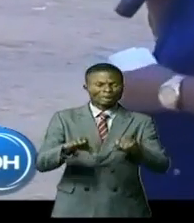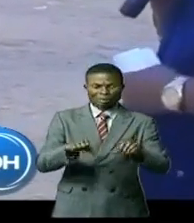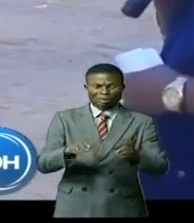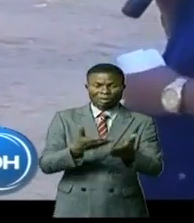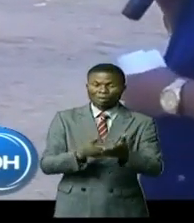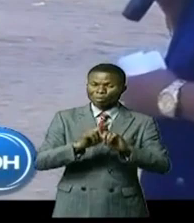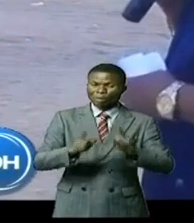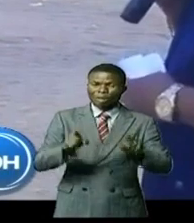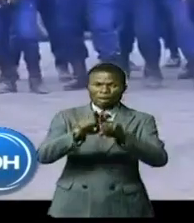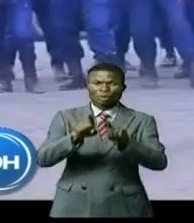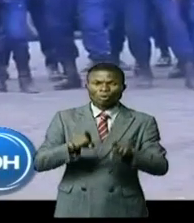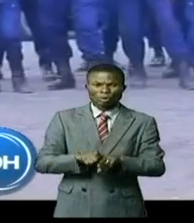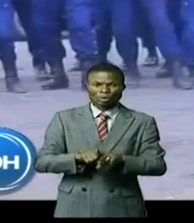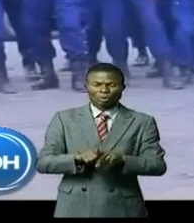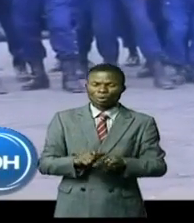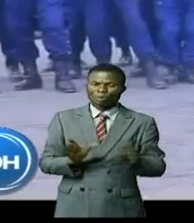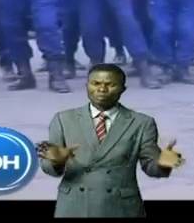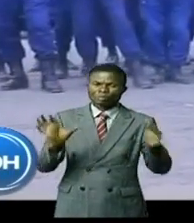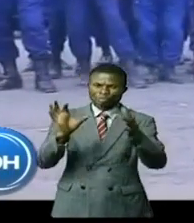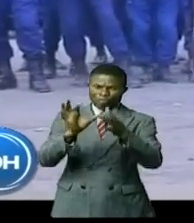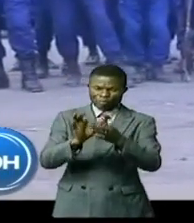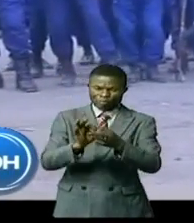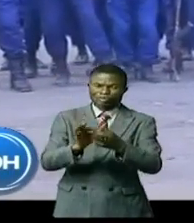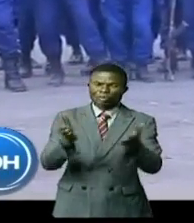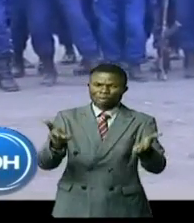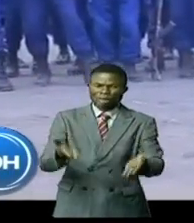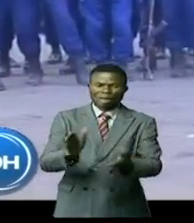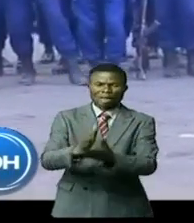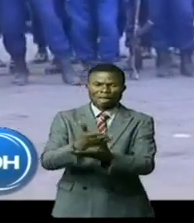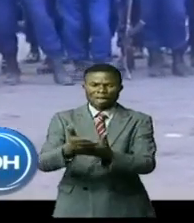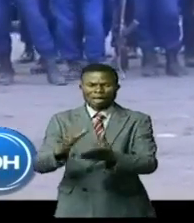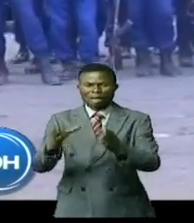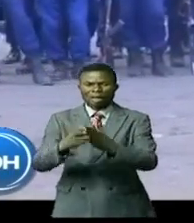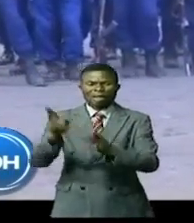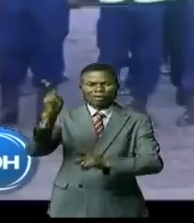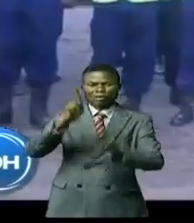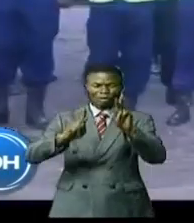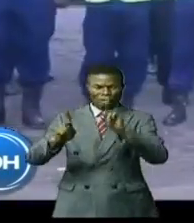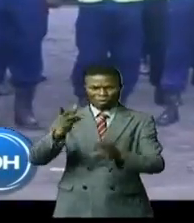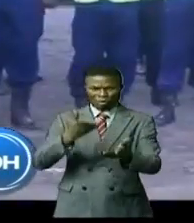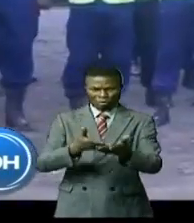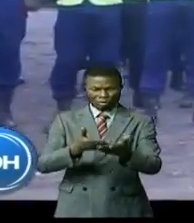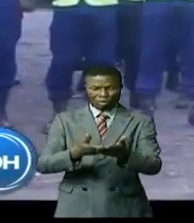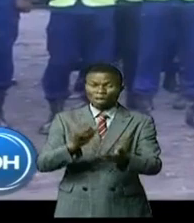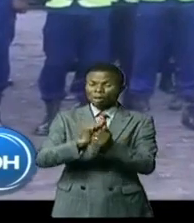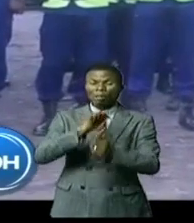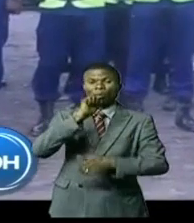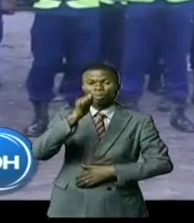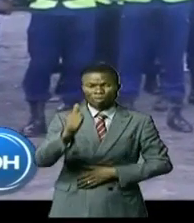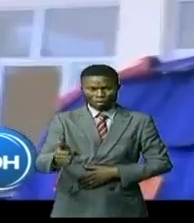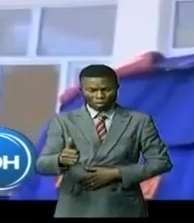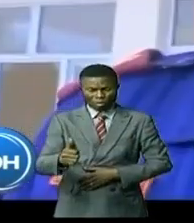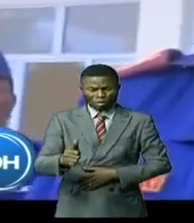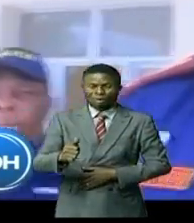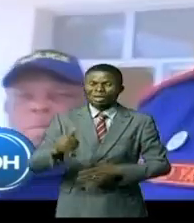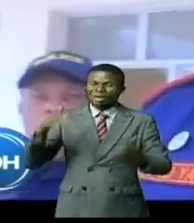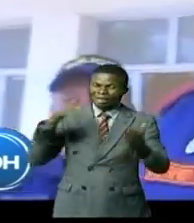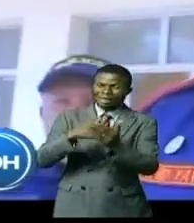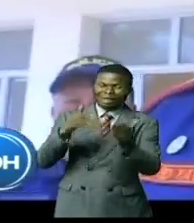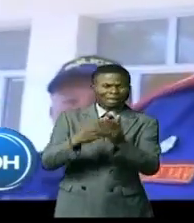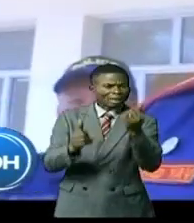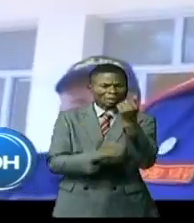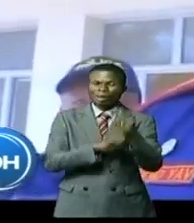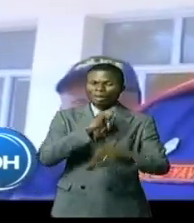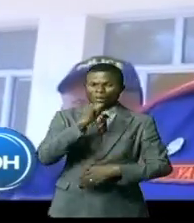mais également la collaboration qui doit exister avec la population. Donc, plus question de tracasserie. J'ai tenu